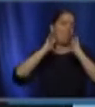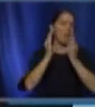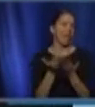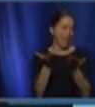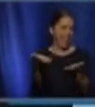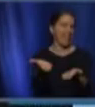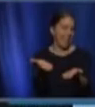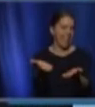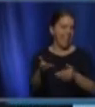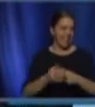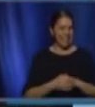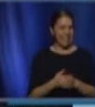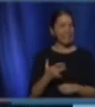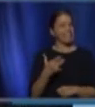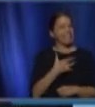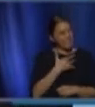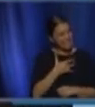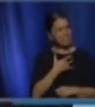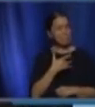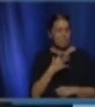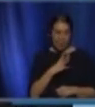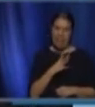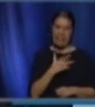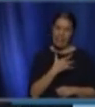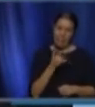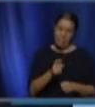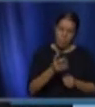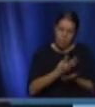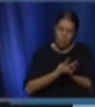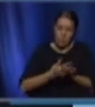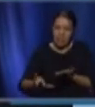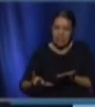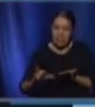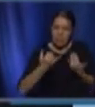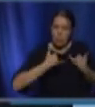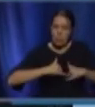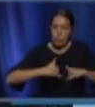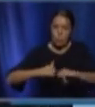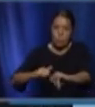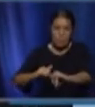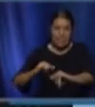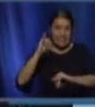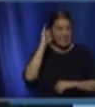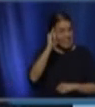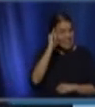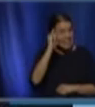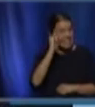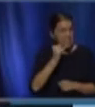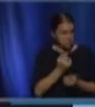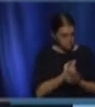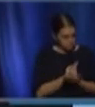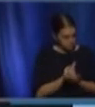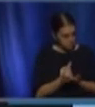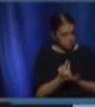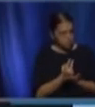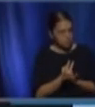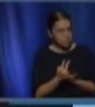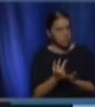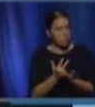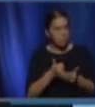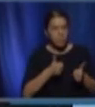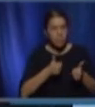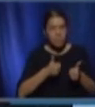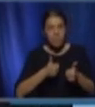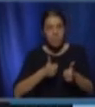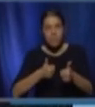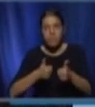ça va prendre 4 semaines. Si jamais on est capable de faire quelque chose après 2 ou 3 semaines, bien, on va le faire. Mais là, pour l'instant, il